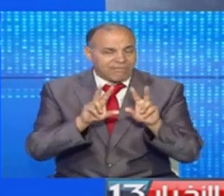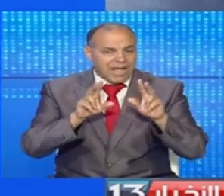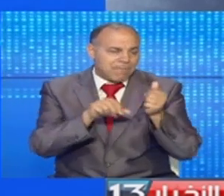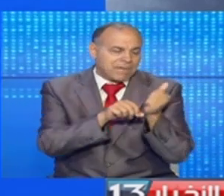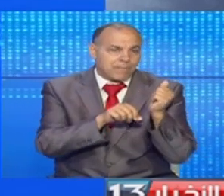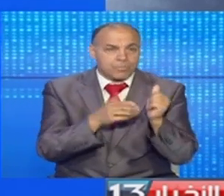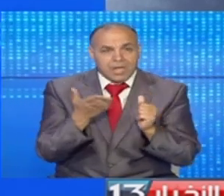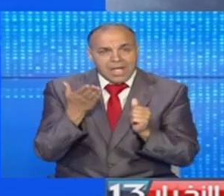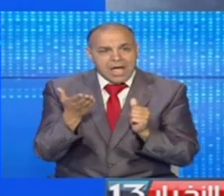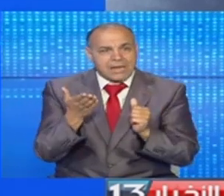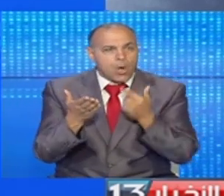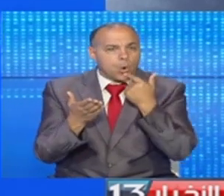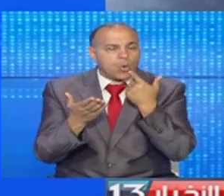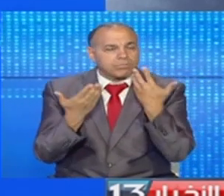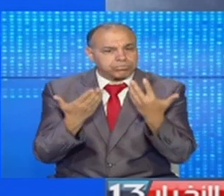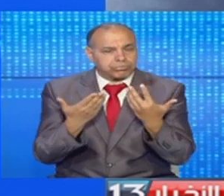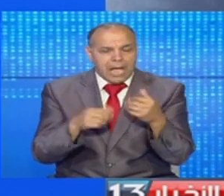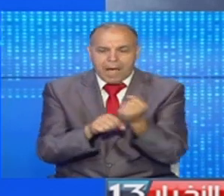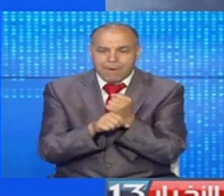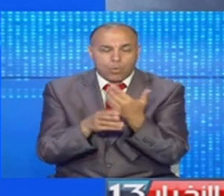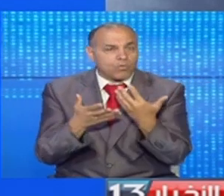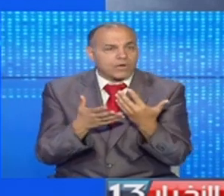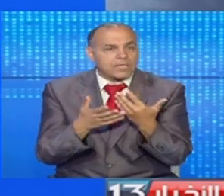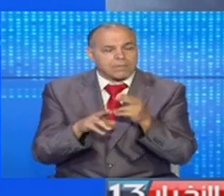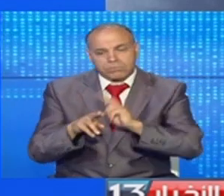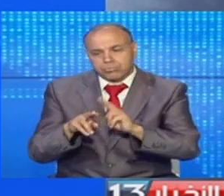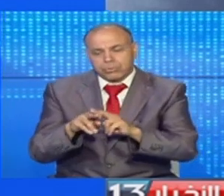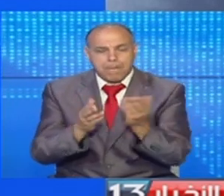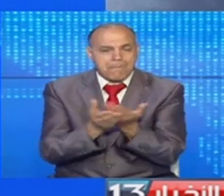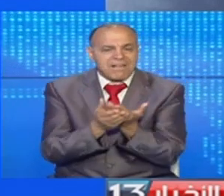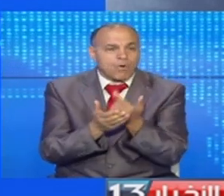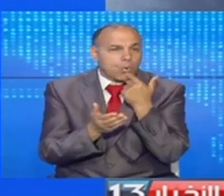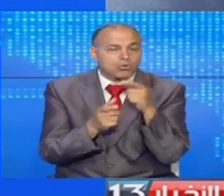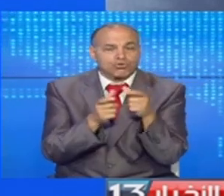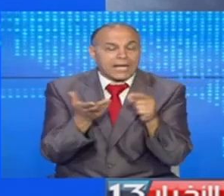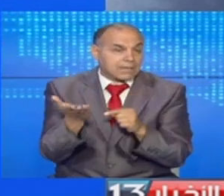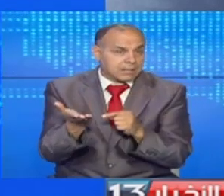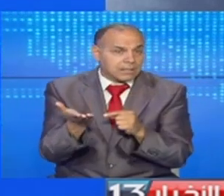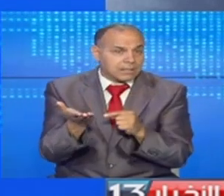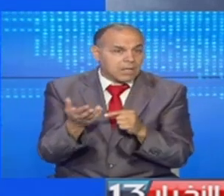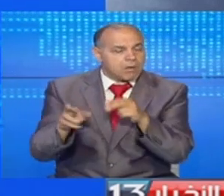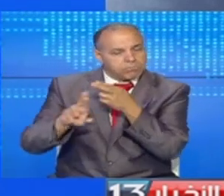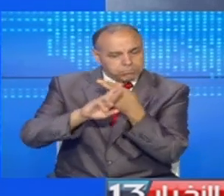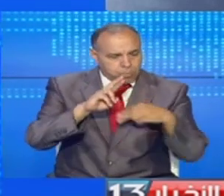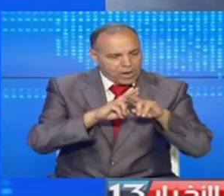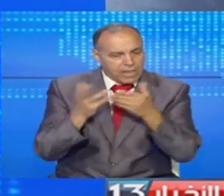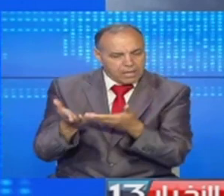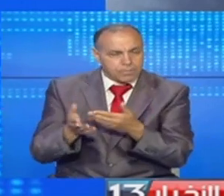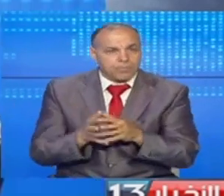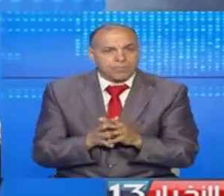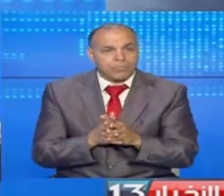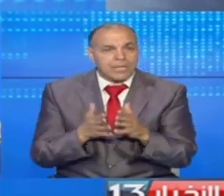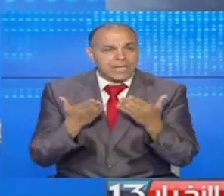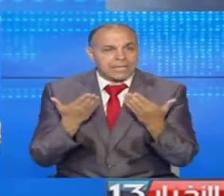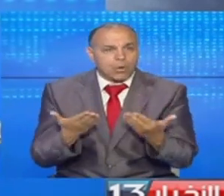مساء أمس أنه يتم العمل حالياً على معالجة ملفات هذه الشركات والرد عليها. إلى